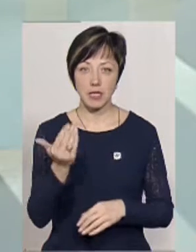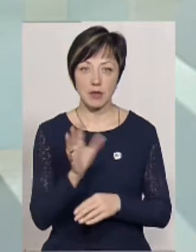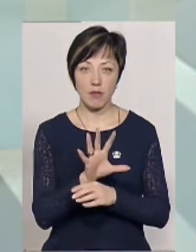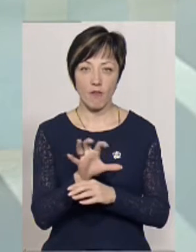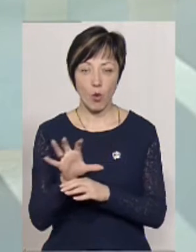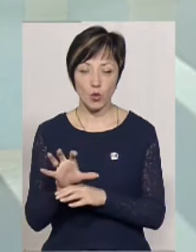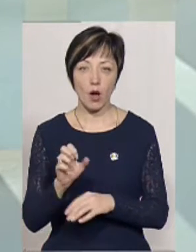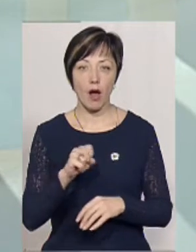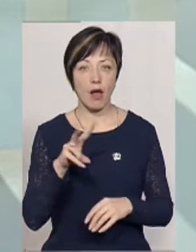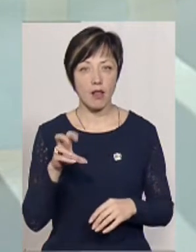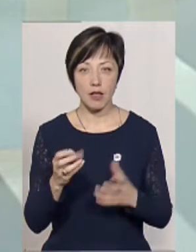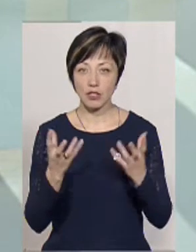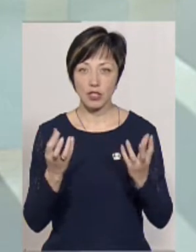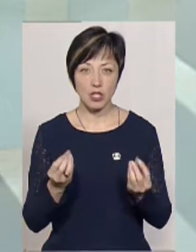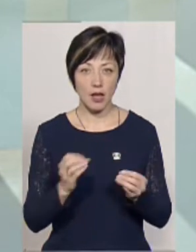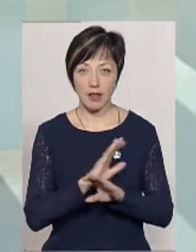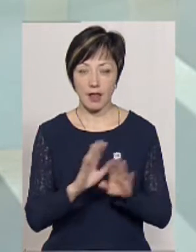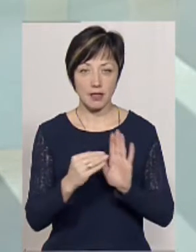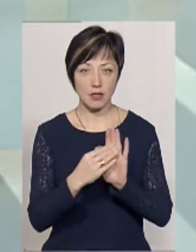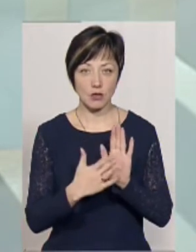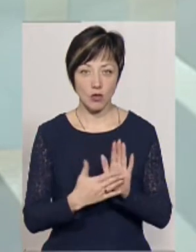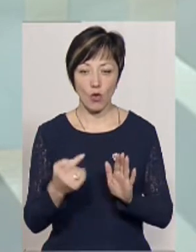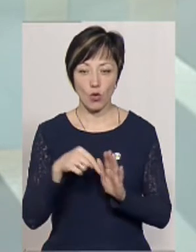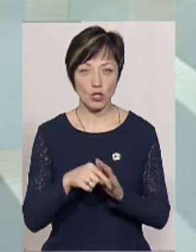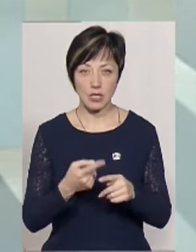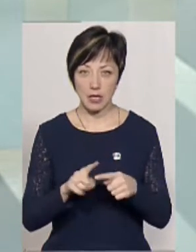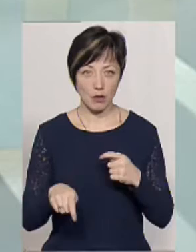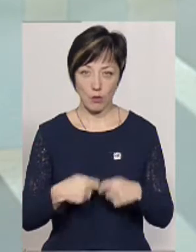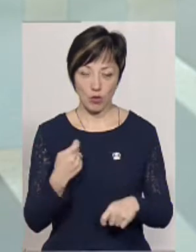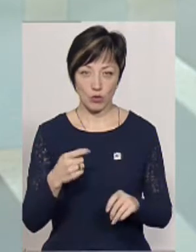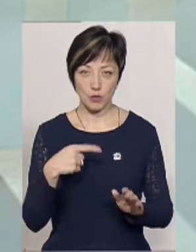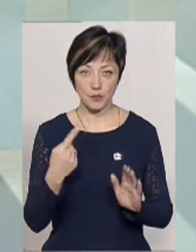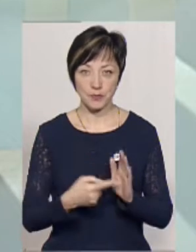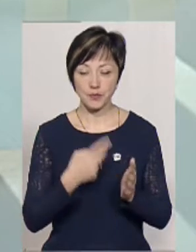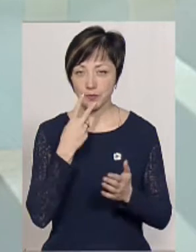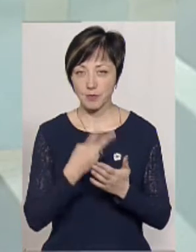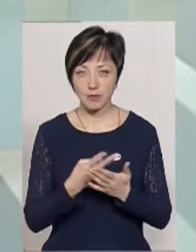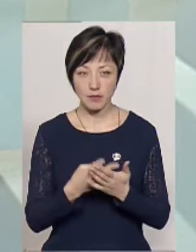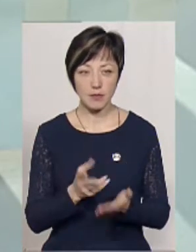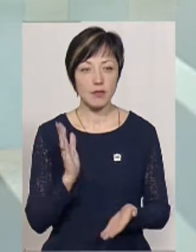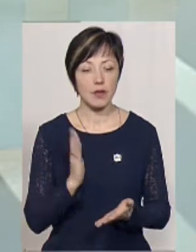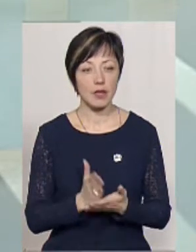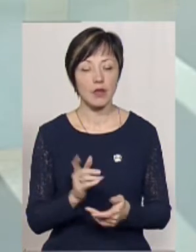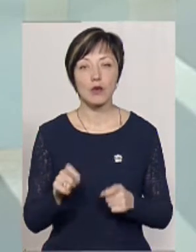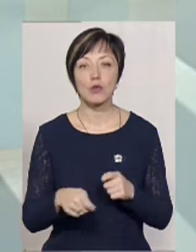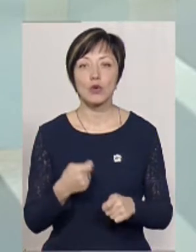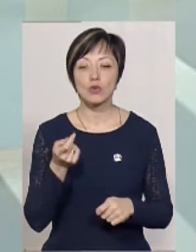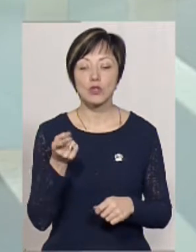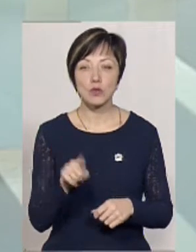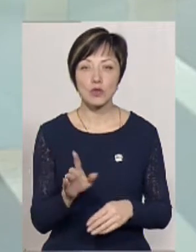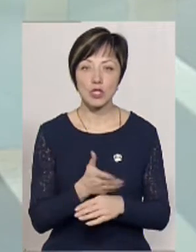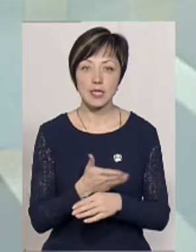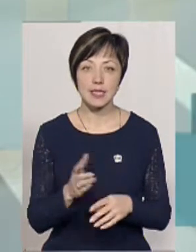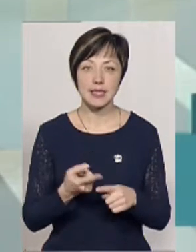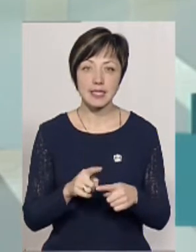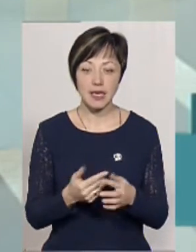їхніми фото, але вони ще не зареєстровані, отже, це не порушення. Дивіться, тут є порушення в частині того,